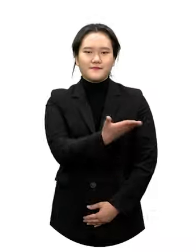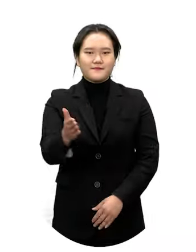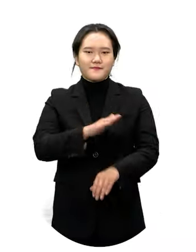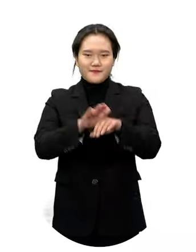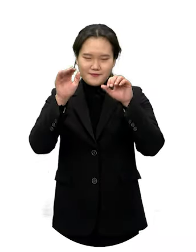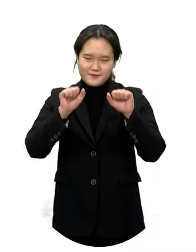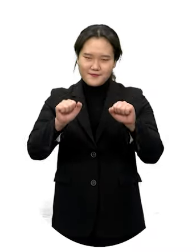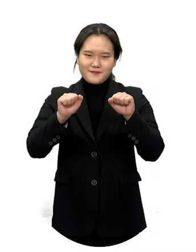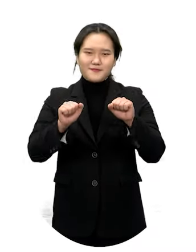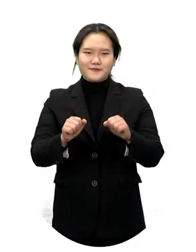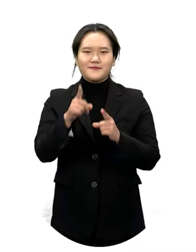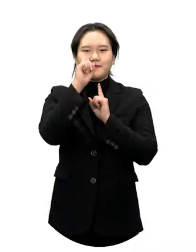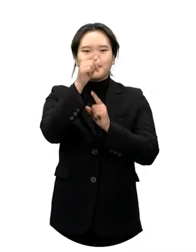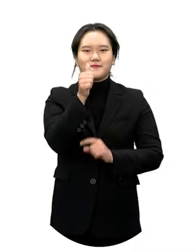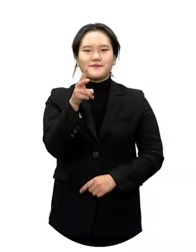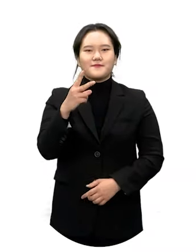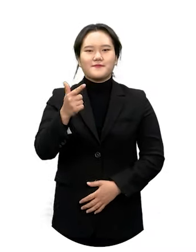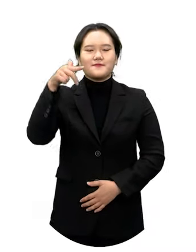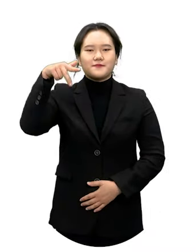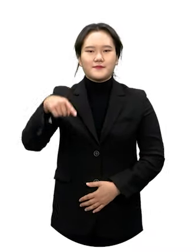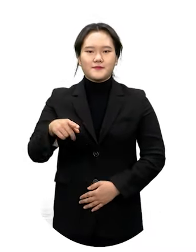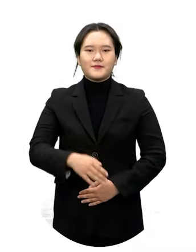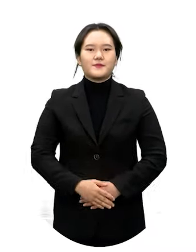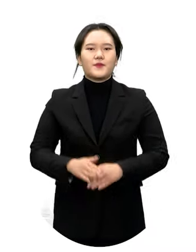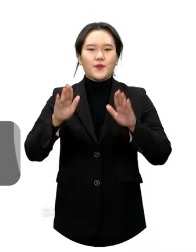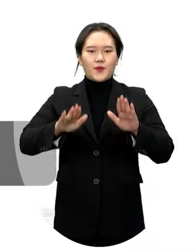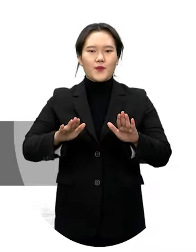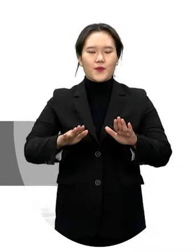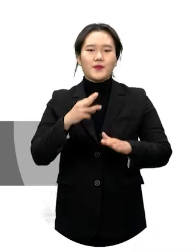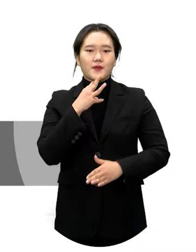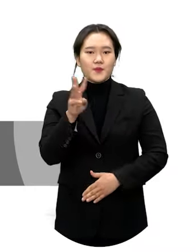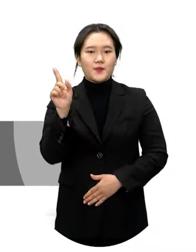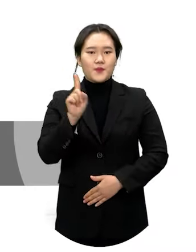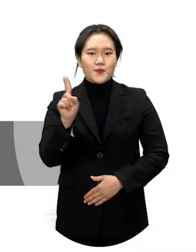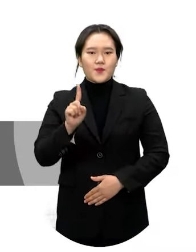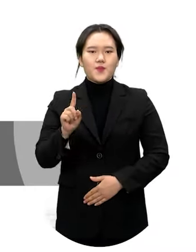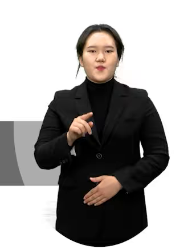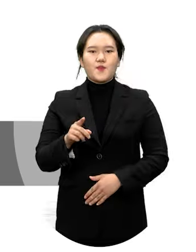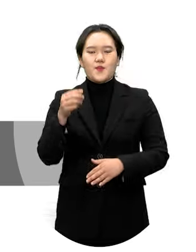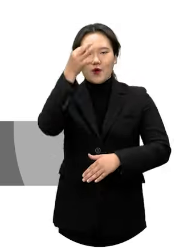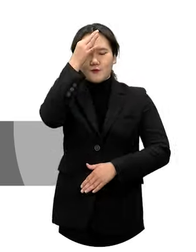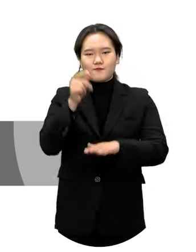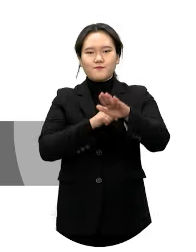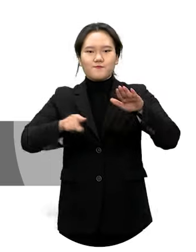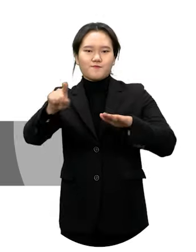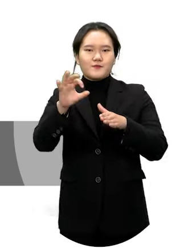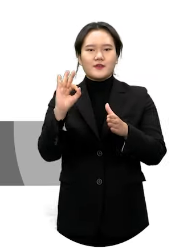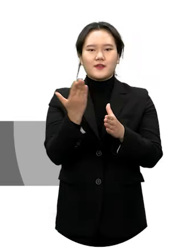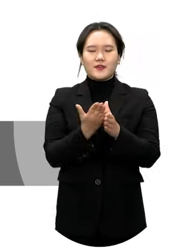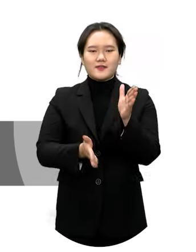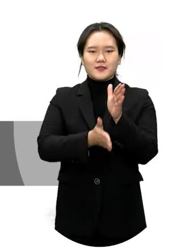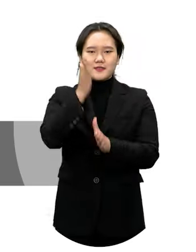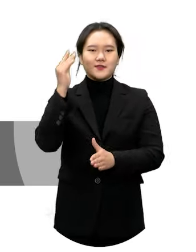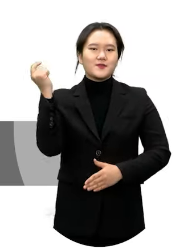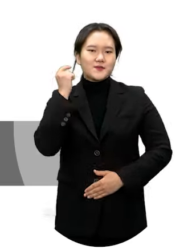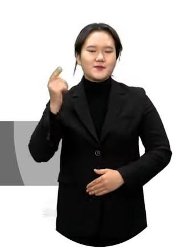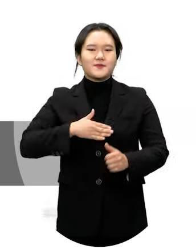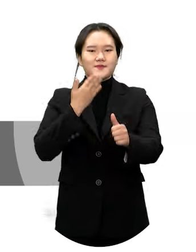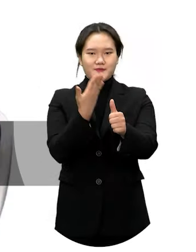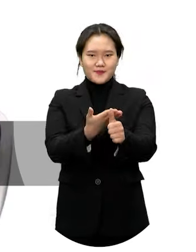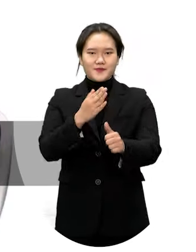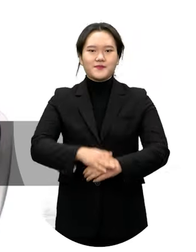여러분 안녕하세요. 3분 안양의 이현주입니다. 오늘 3분 안양은 스마트 안양의 스마트한 시정 소식으로